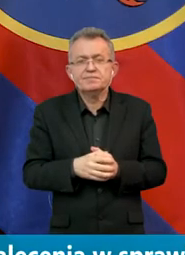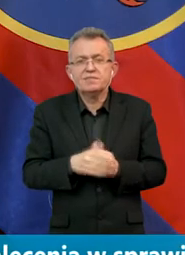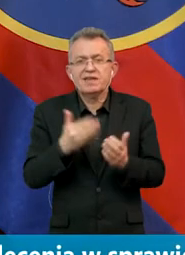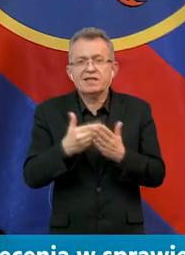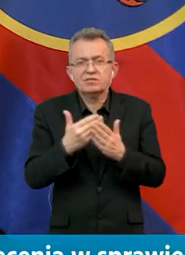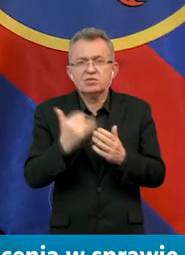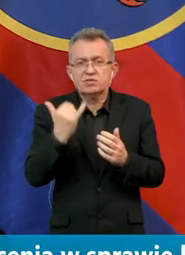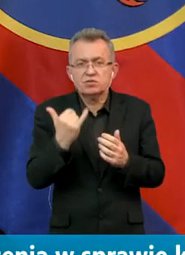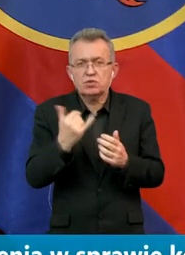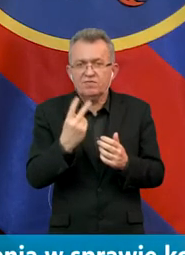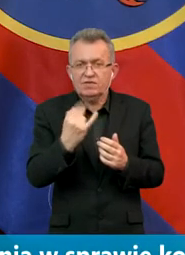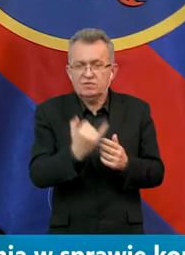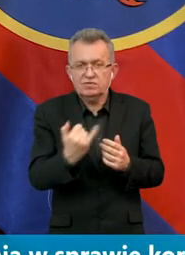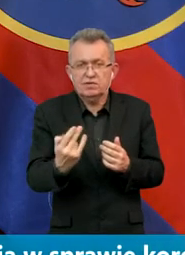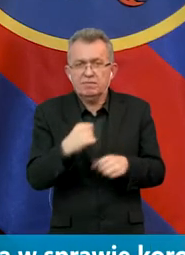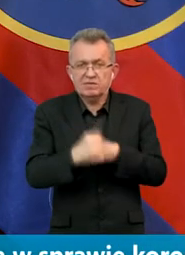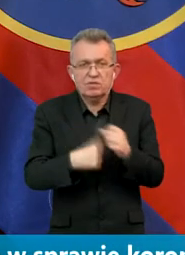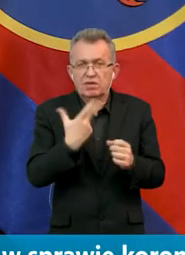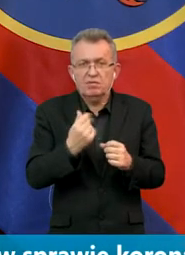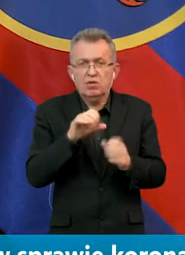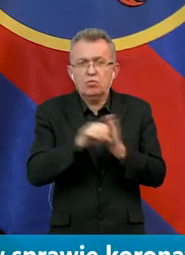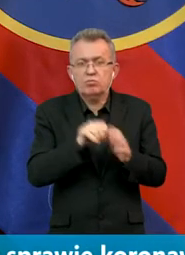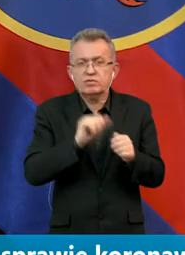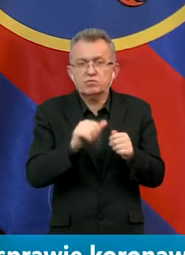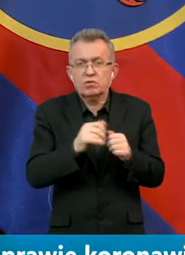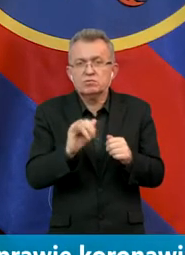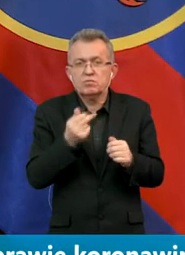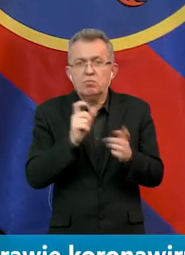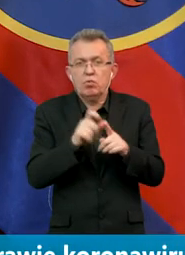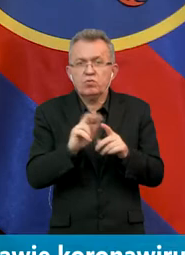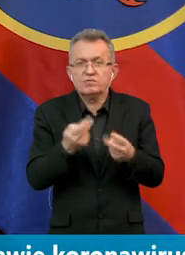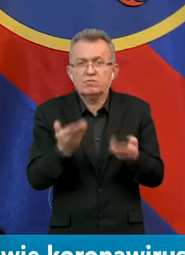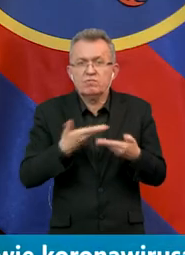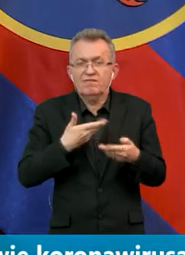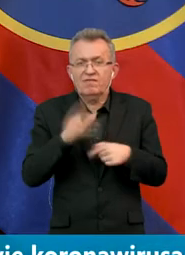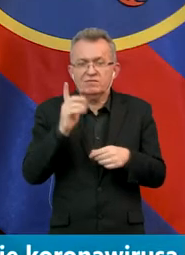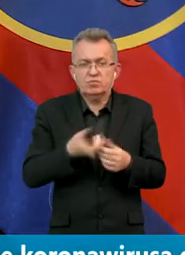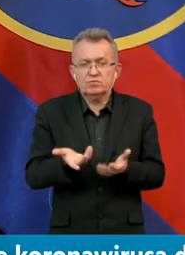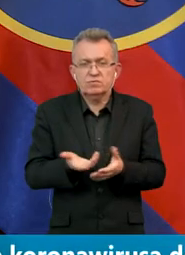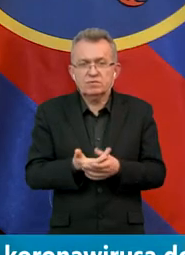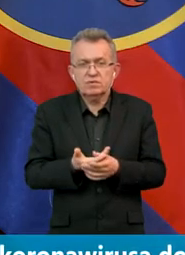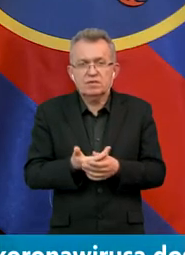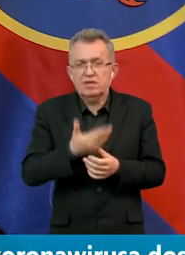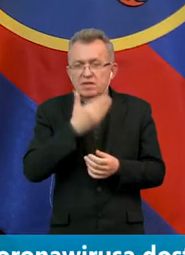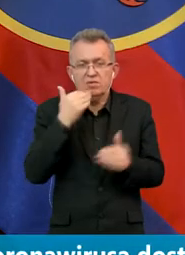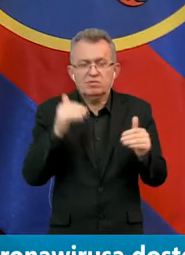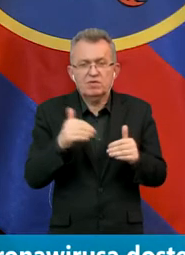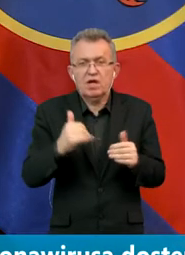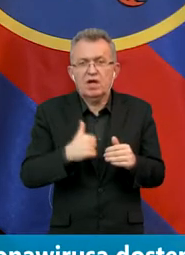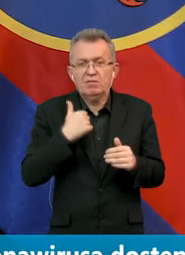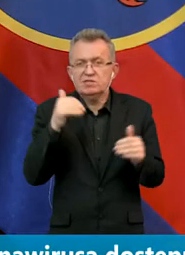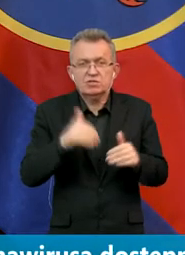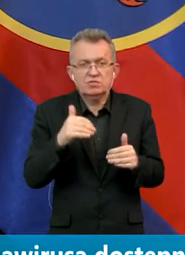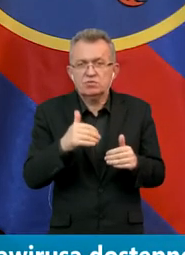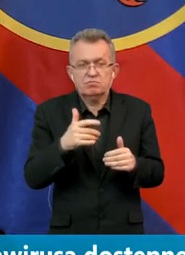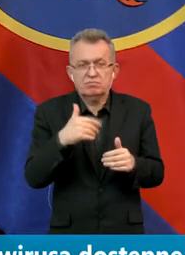dlaczego dziecko dwojga rodziców pracujących nie dostaje się do przedszkola? Skąd wziąć więcej punktów? Pani Doroto, nie ma takiej możliwości, aby dziecko nie